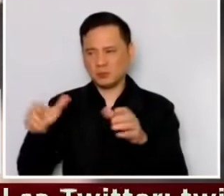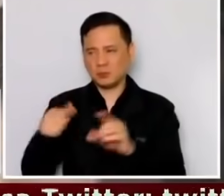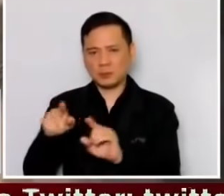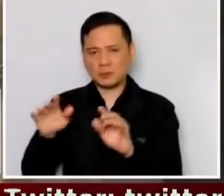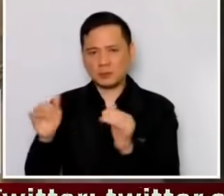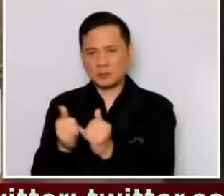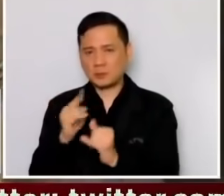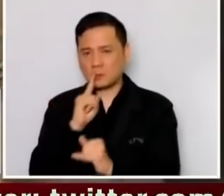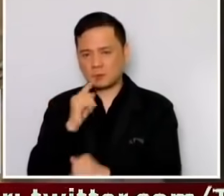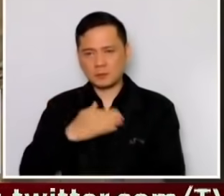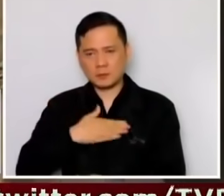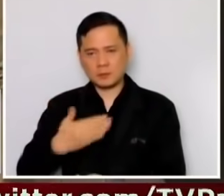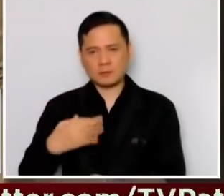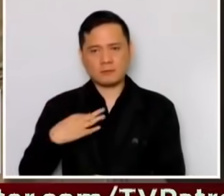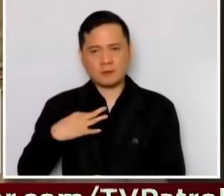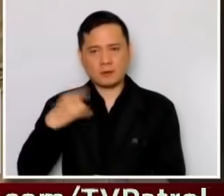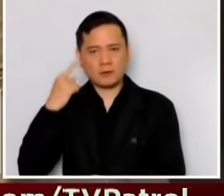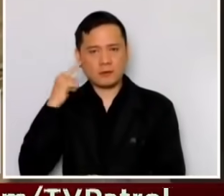pangalawang pangulo.